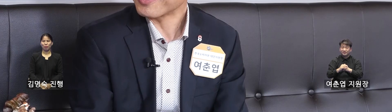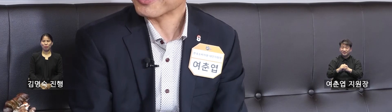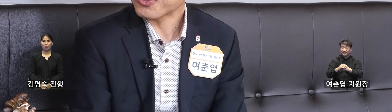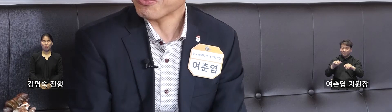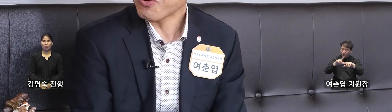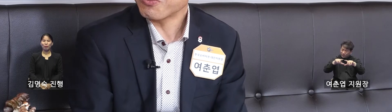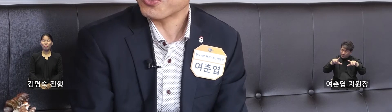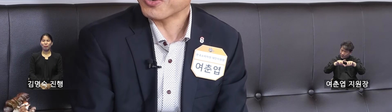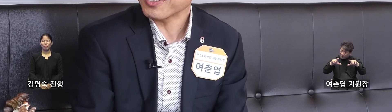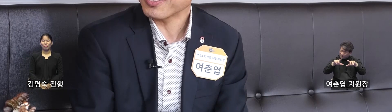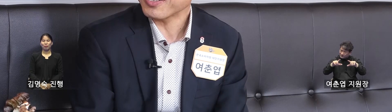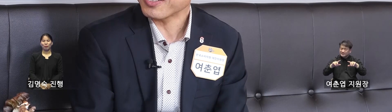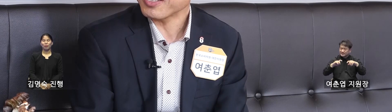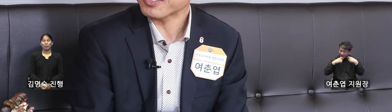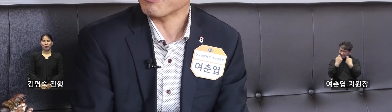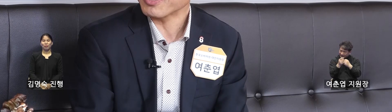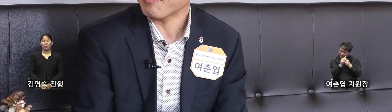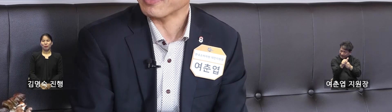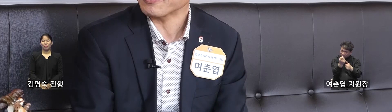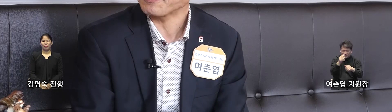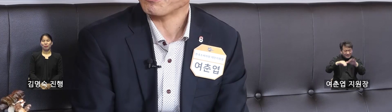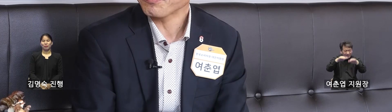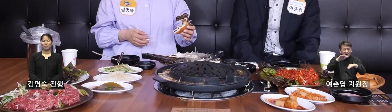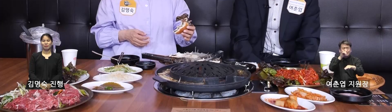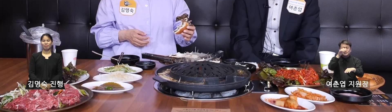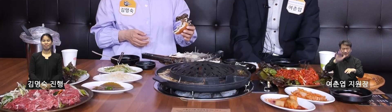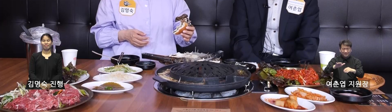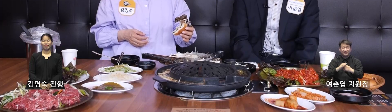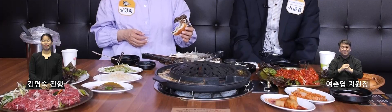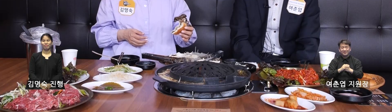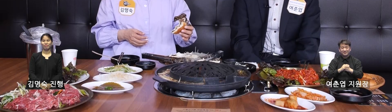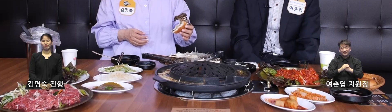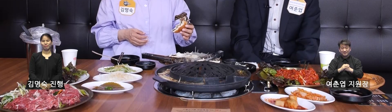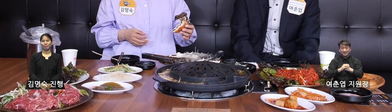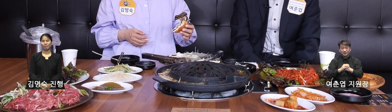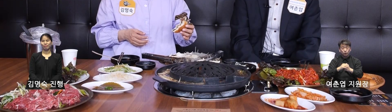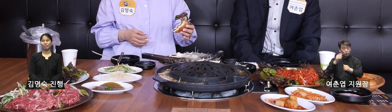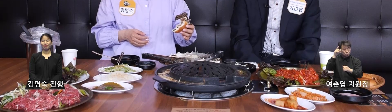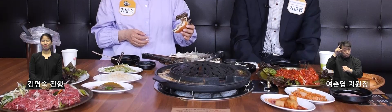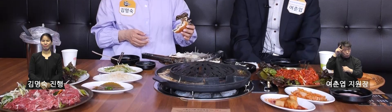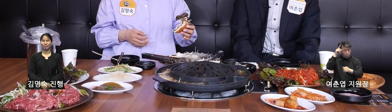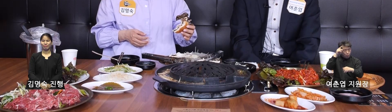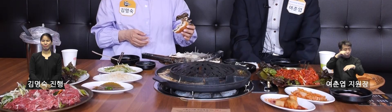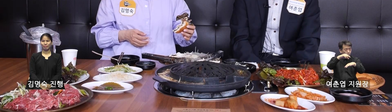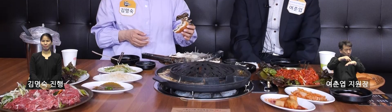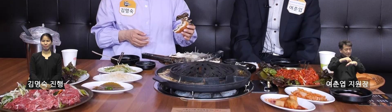개인에 따라서 좀 호불호가 있습니다만은 그 소고기 집은